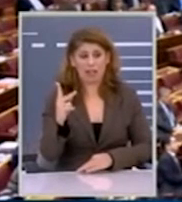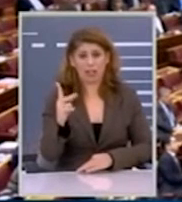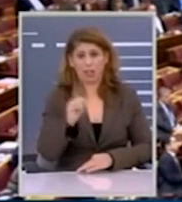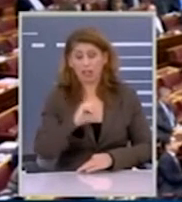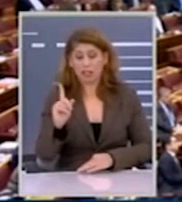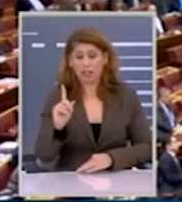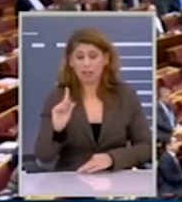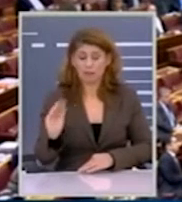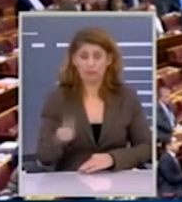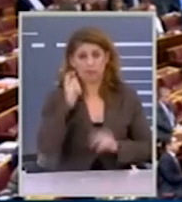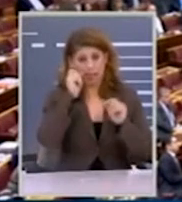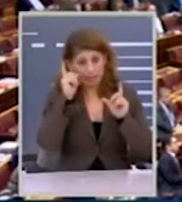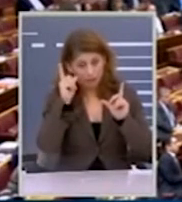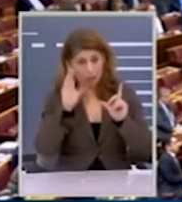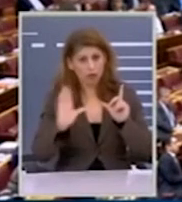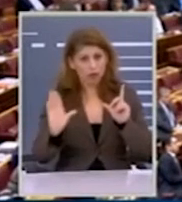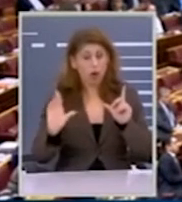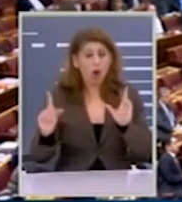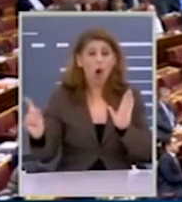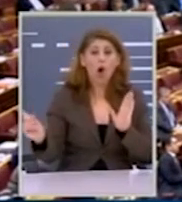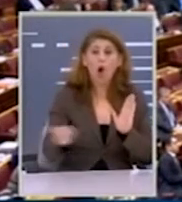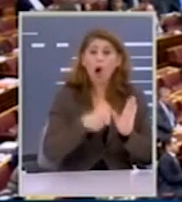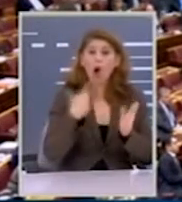για να μην δημιουργείτε εντυπώσεις,